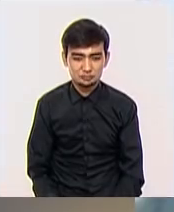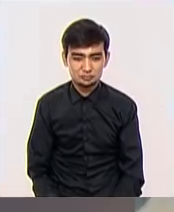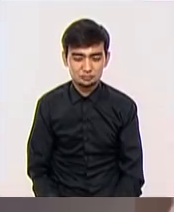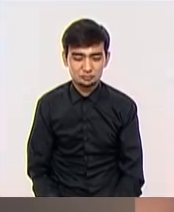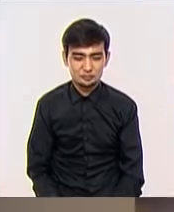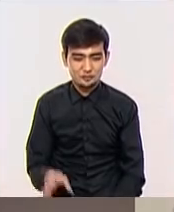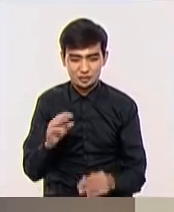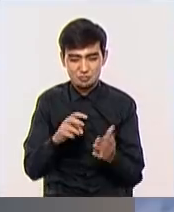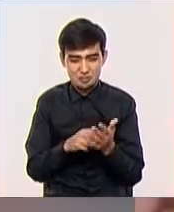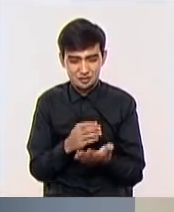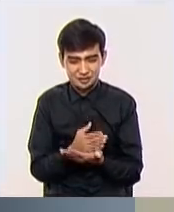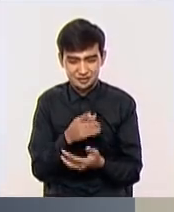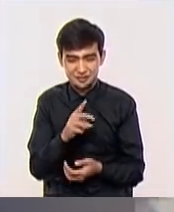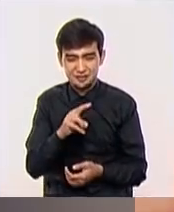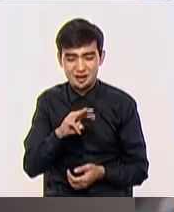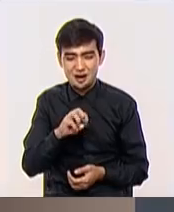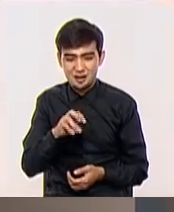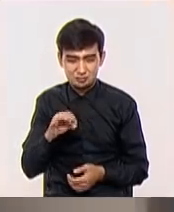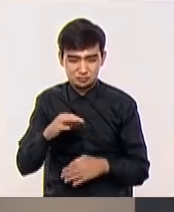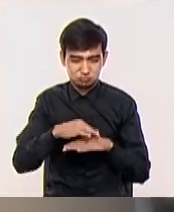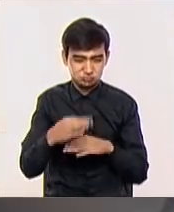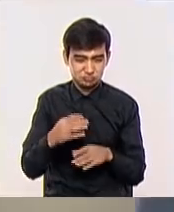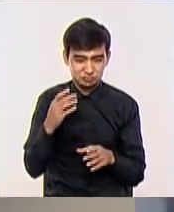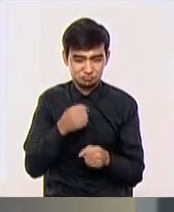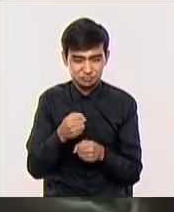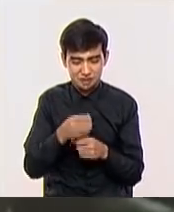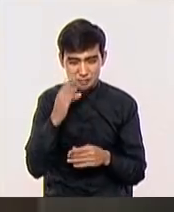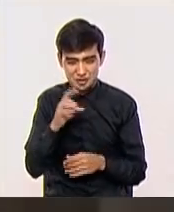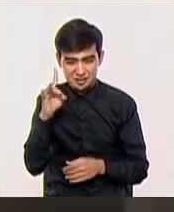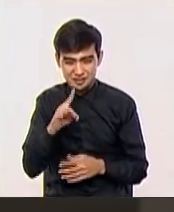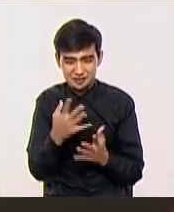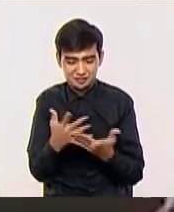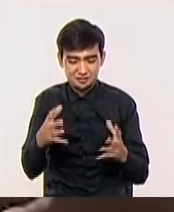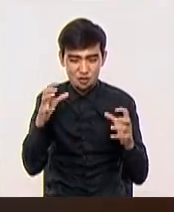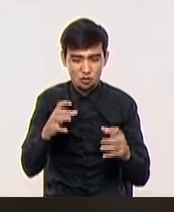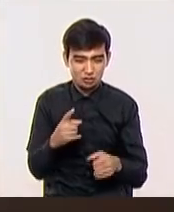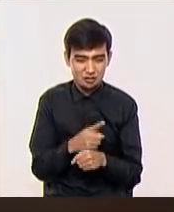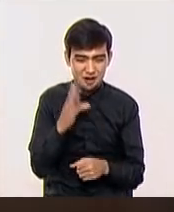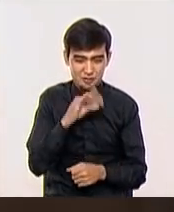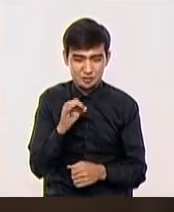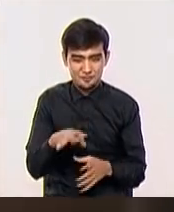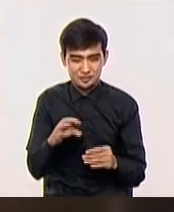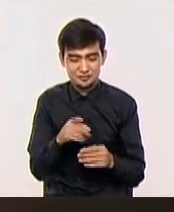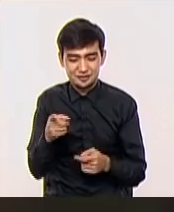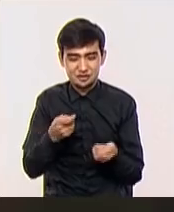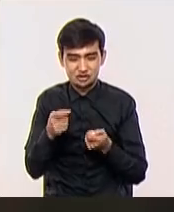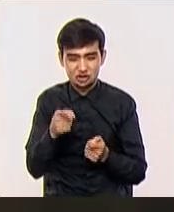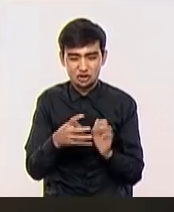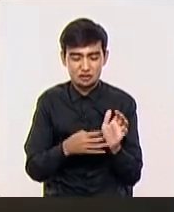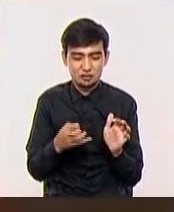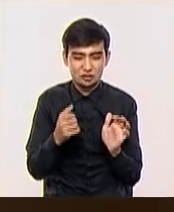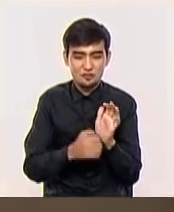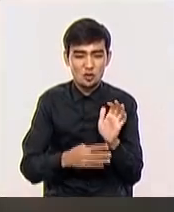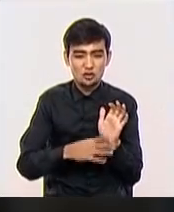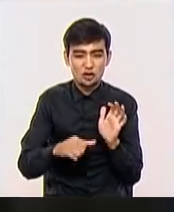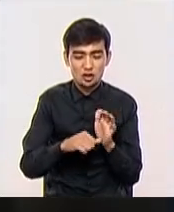Жители опасаются, что талибы вернутся к прежней суровой практике навязывания религиозных законов. Во время их правления с